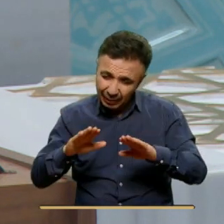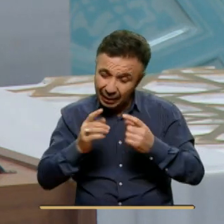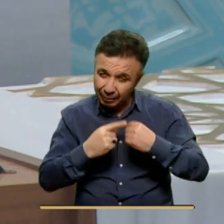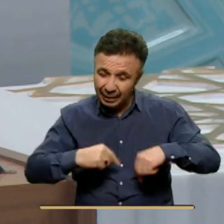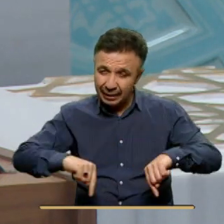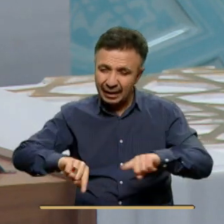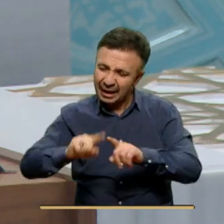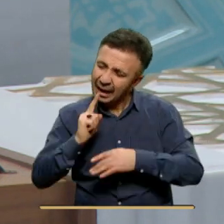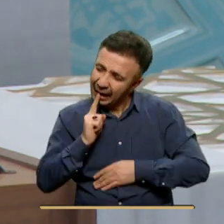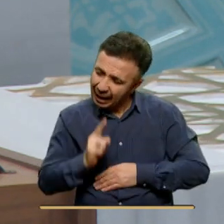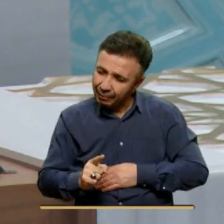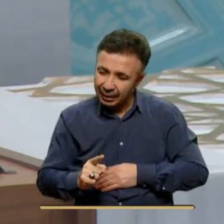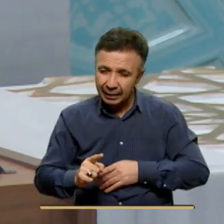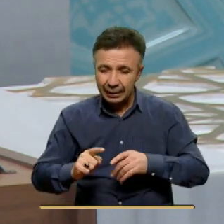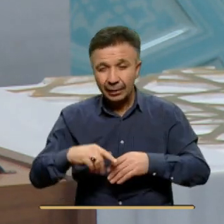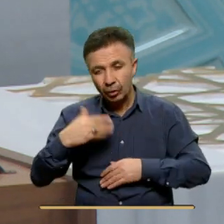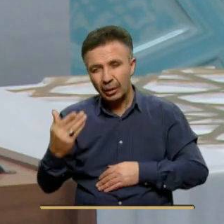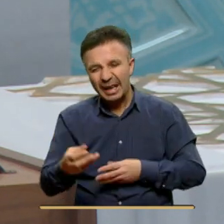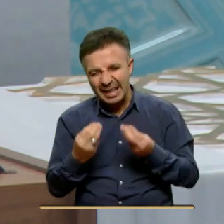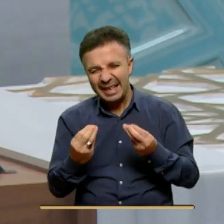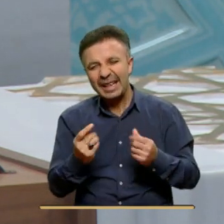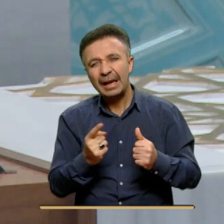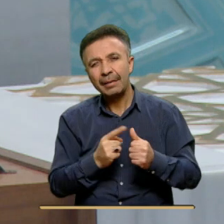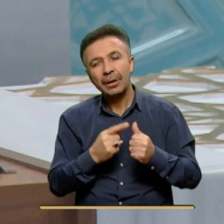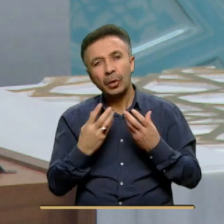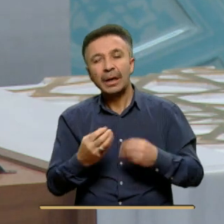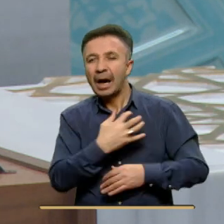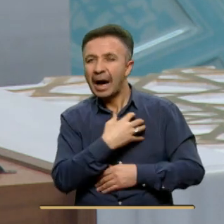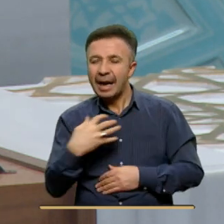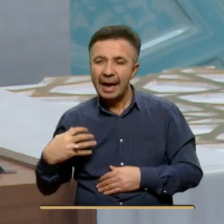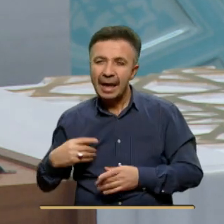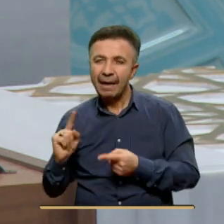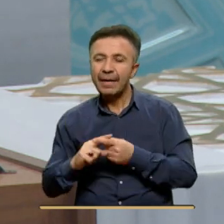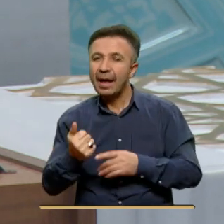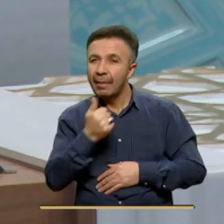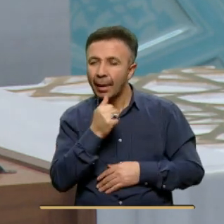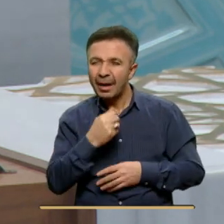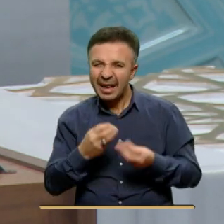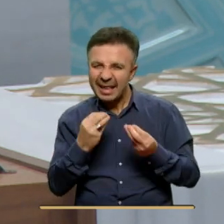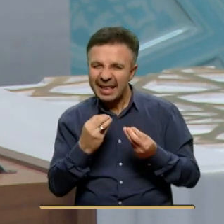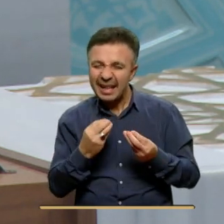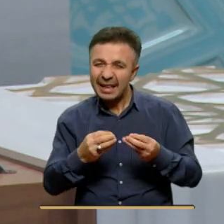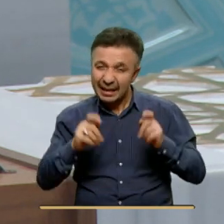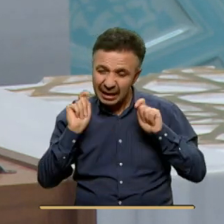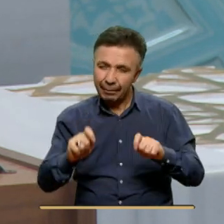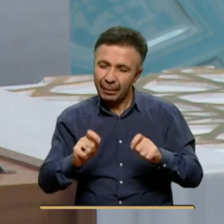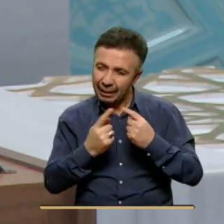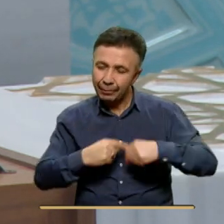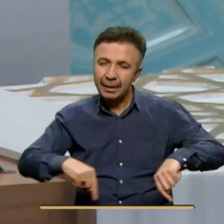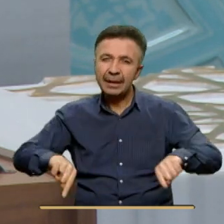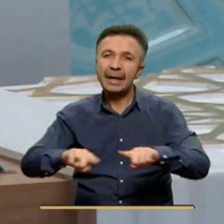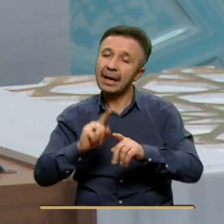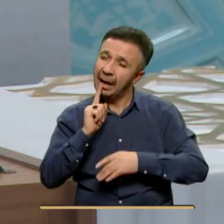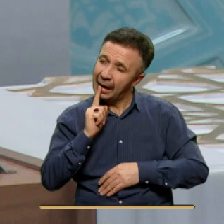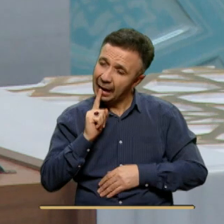sonra iyiliklerin başı olarak anneye ve babaya iyi davranmayı bizlere emretmiştir.